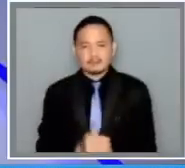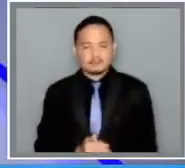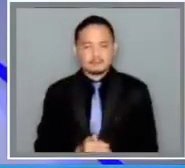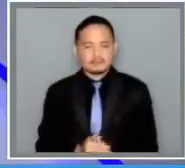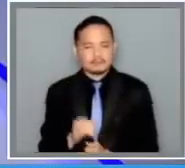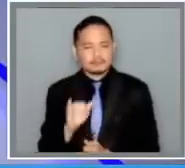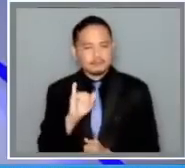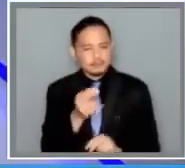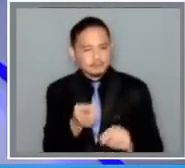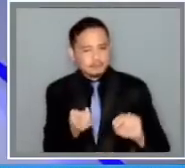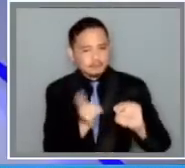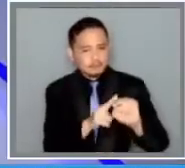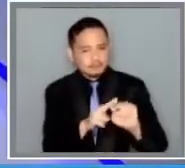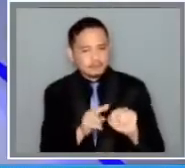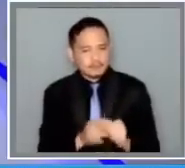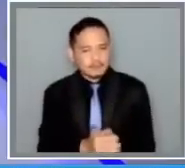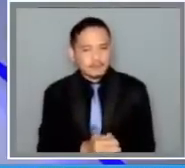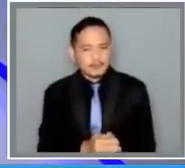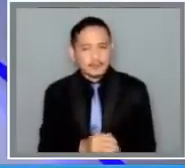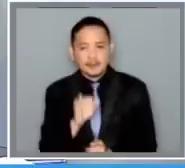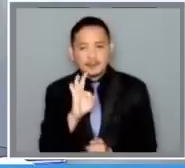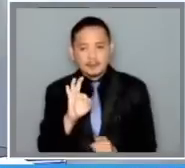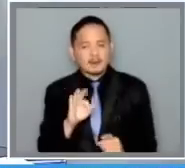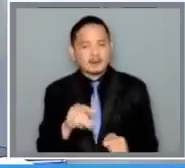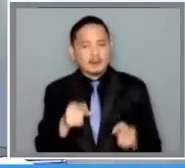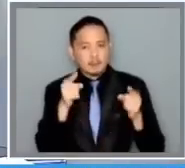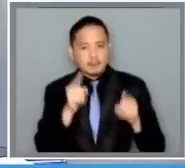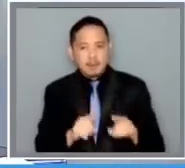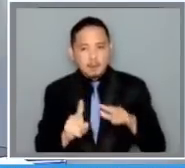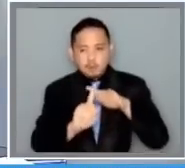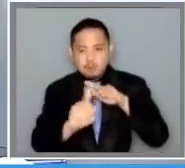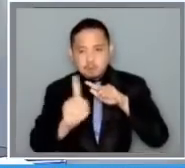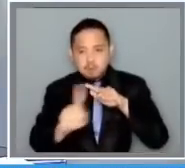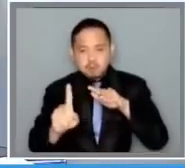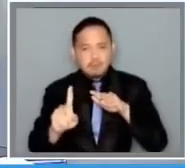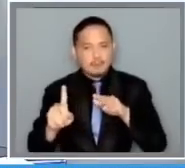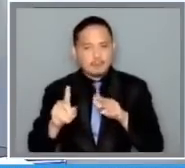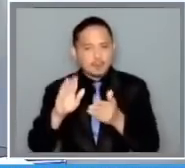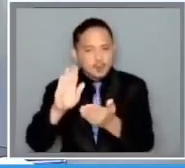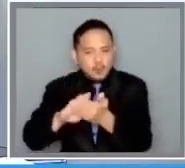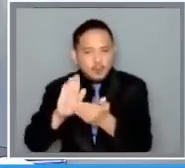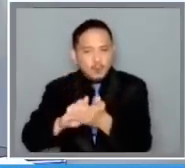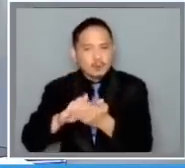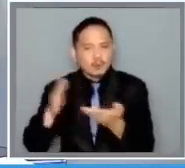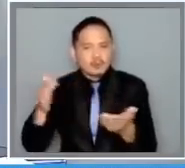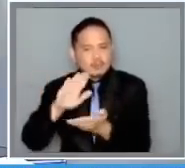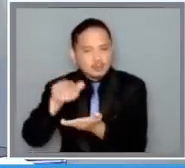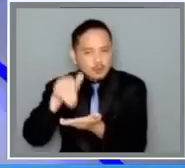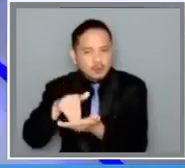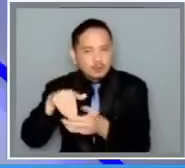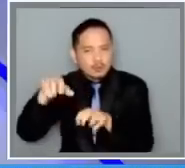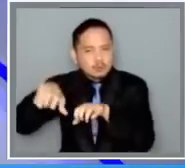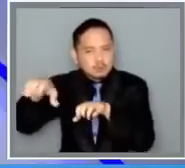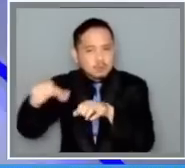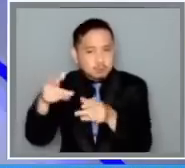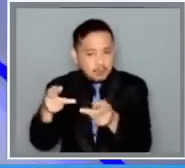kung sakasakali magkakaroon nga ng evacuation centers. Handa na ba ang lahat para dito, Jessica?